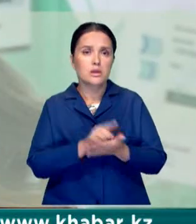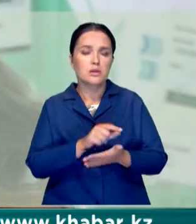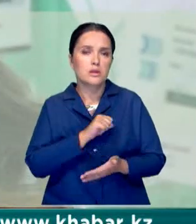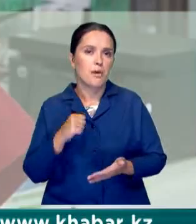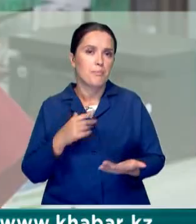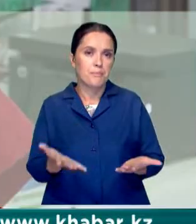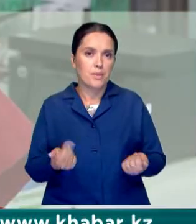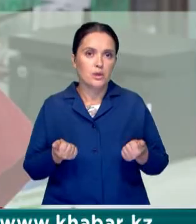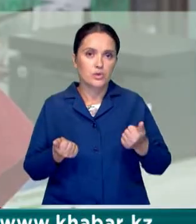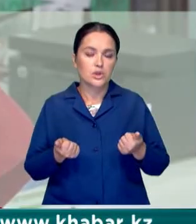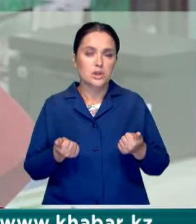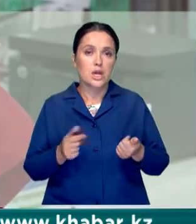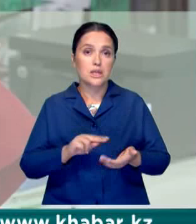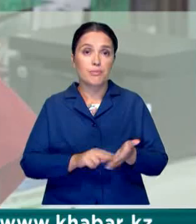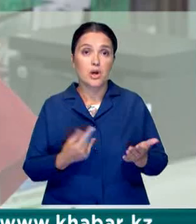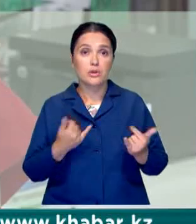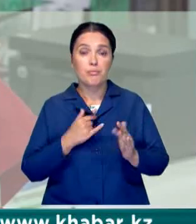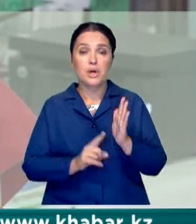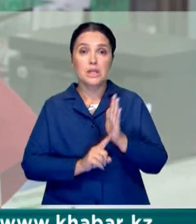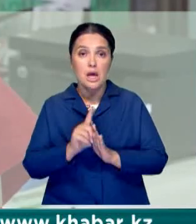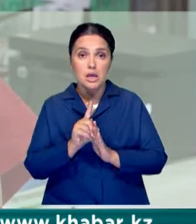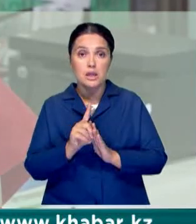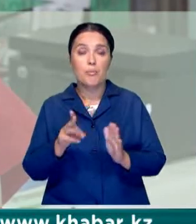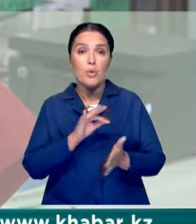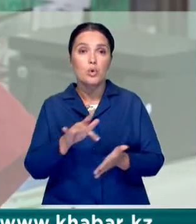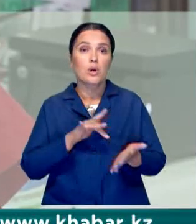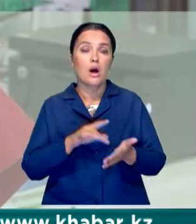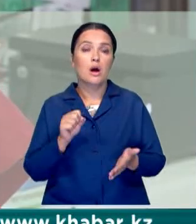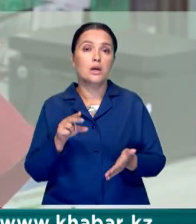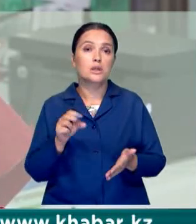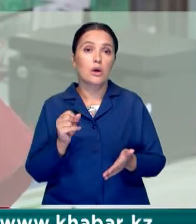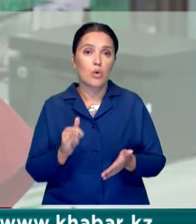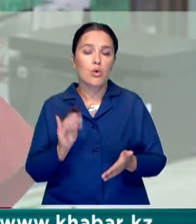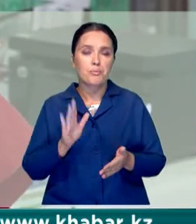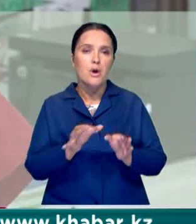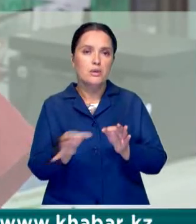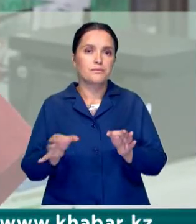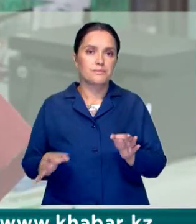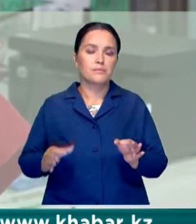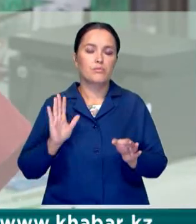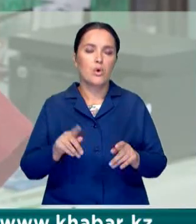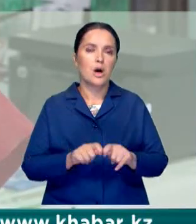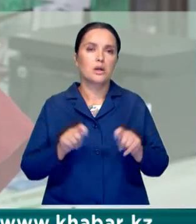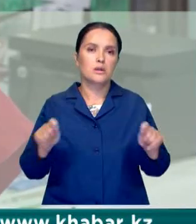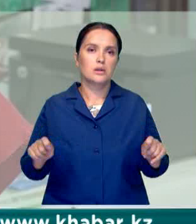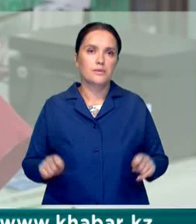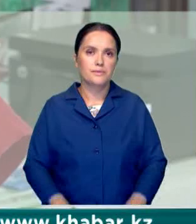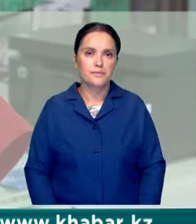самостоятельно получать. Сейчас вот мы начали по городу Актау, но в дальнейшем тоже в районных центрах тоже мы планируем это все